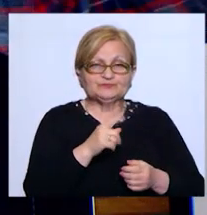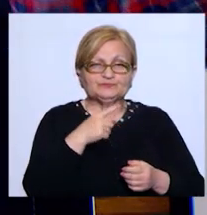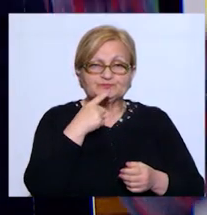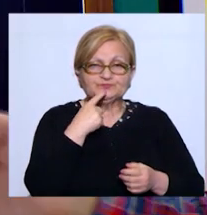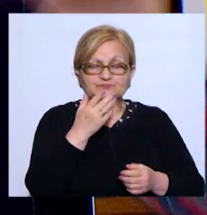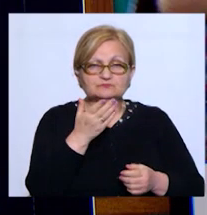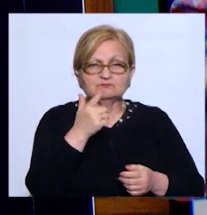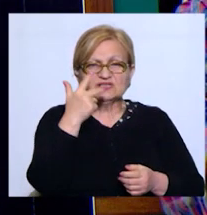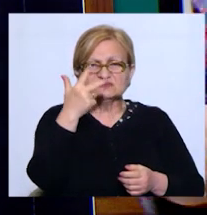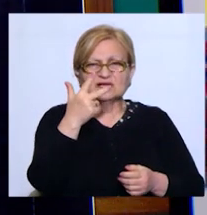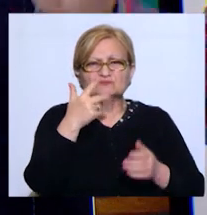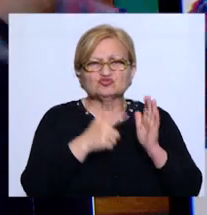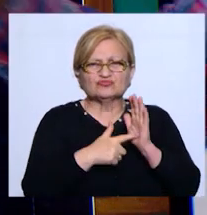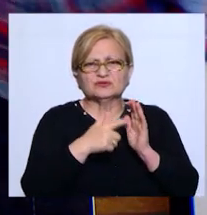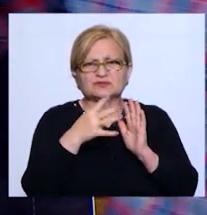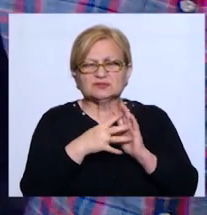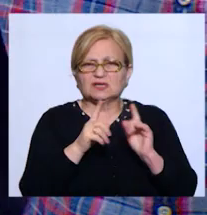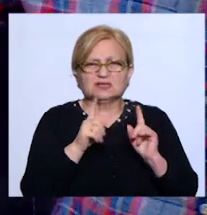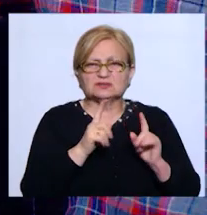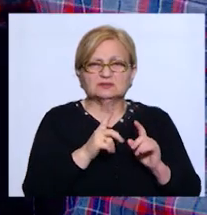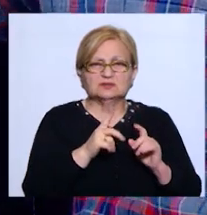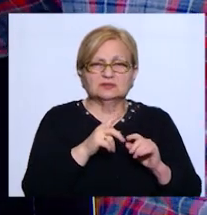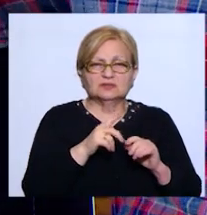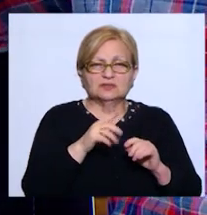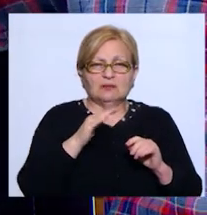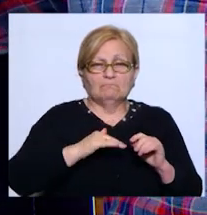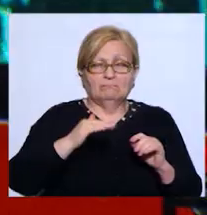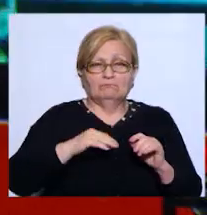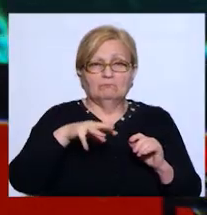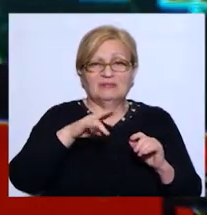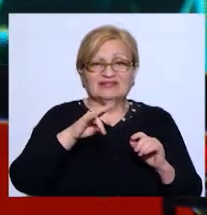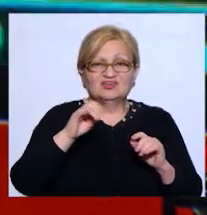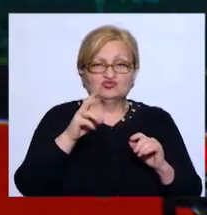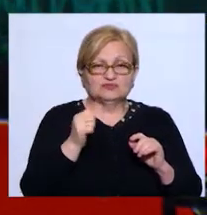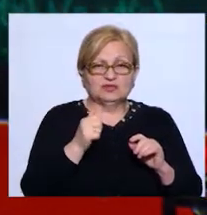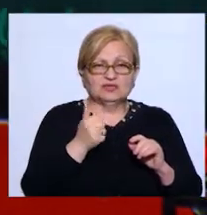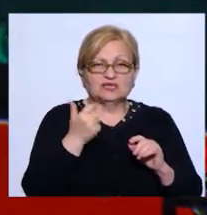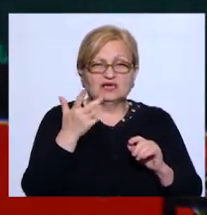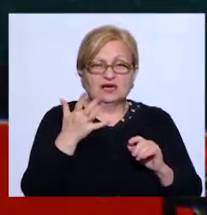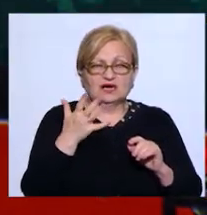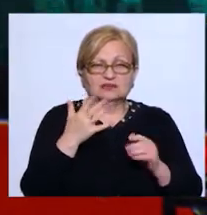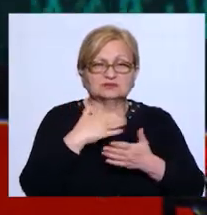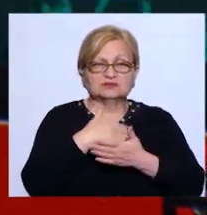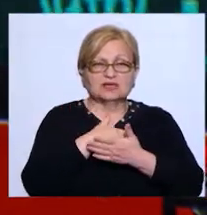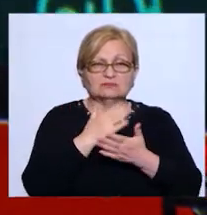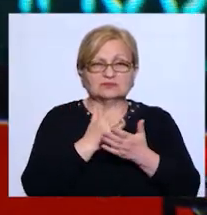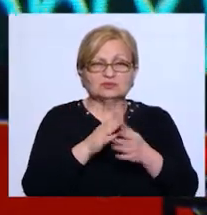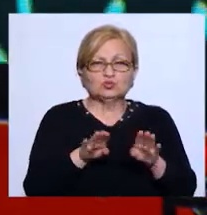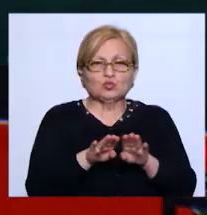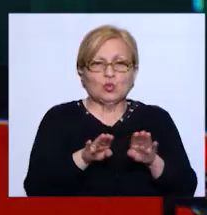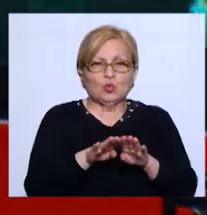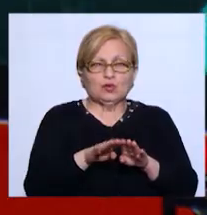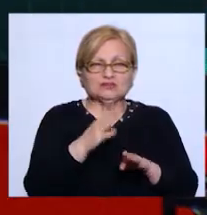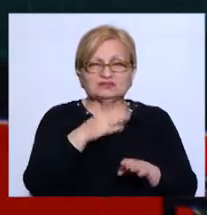რას გვიჩვენებს 9 და ასე შემდეგ. ესე იგი, მნიშვნელი გვიჩვენებს, რამდენ ტოლ ნაჭრად